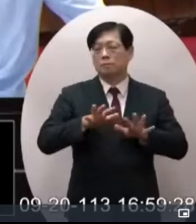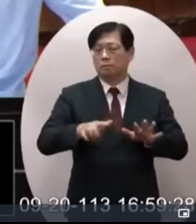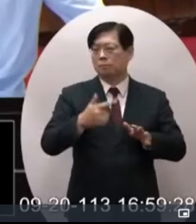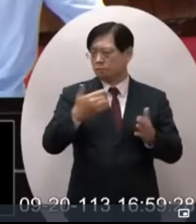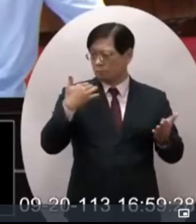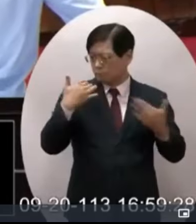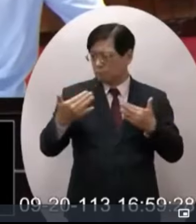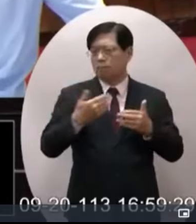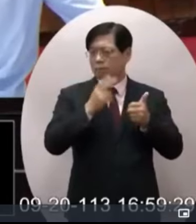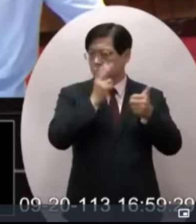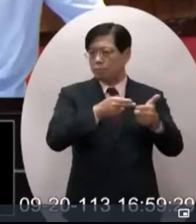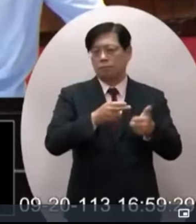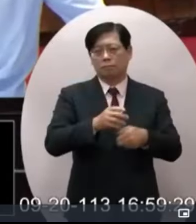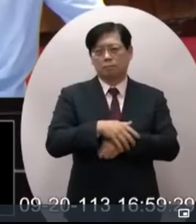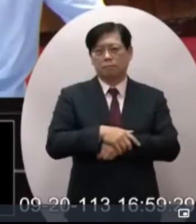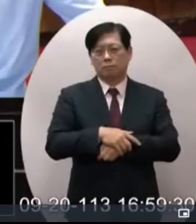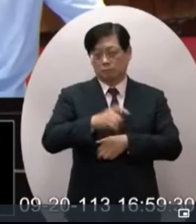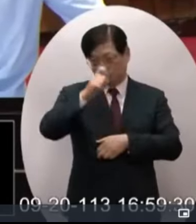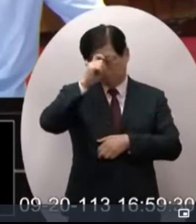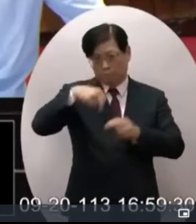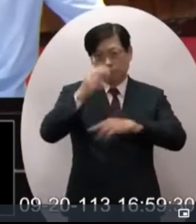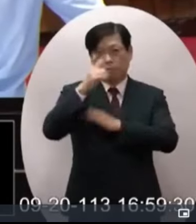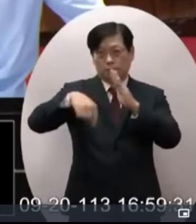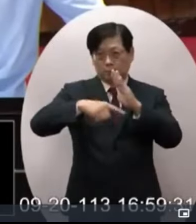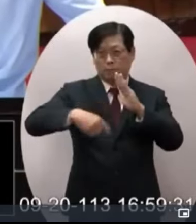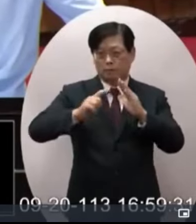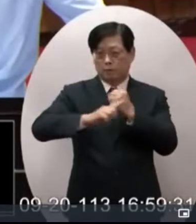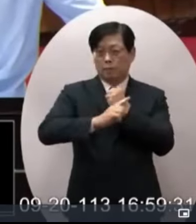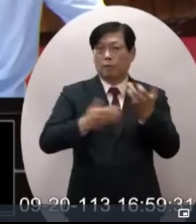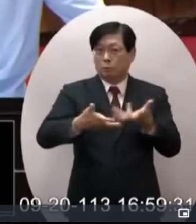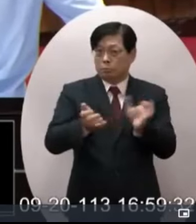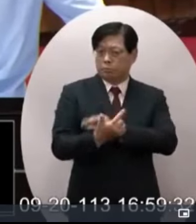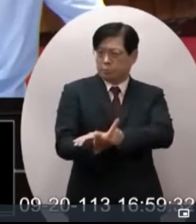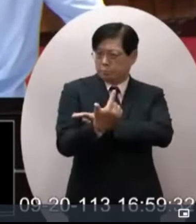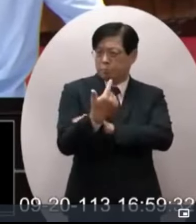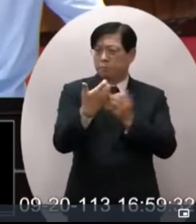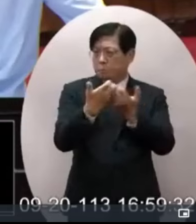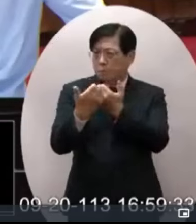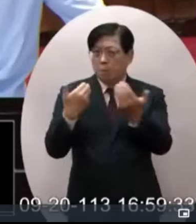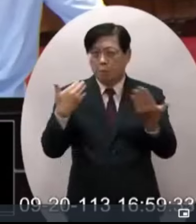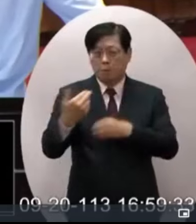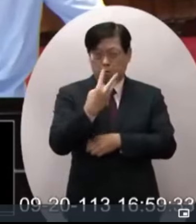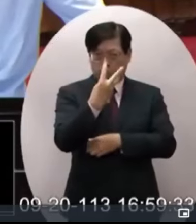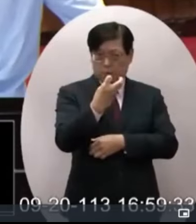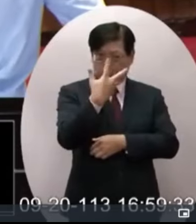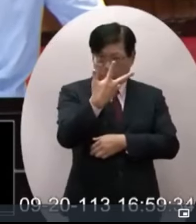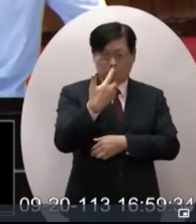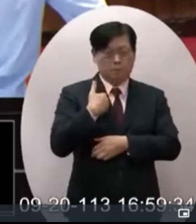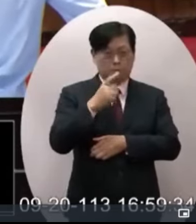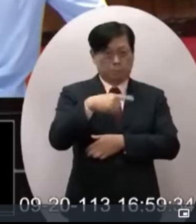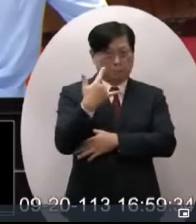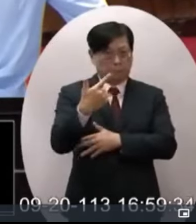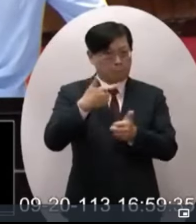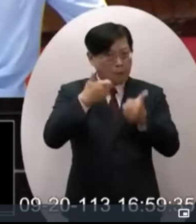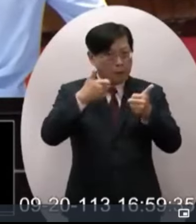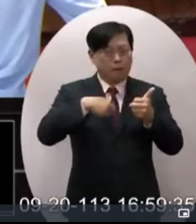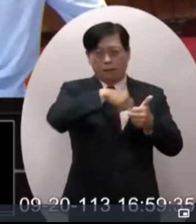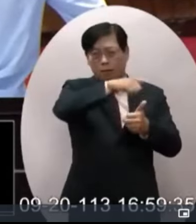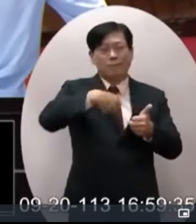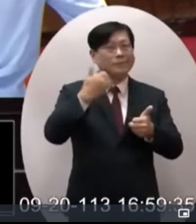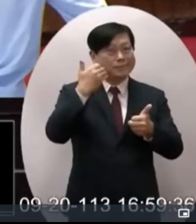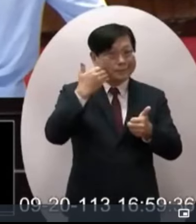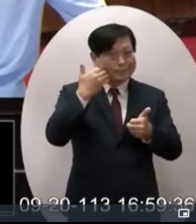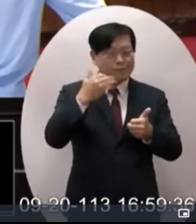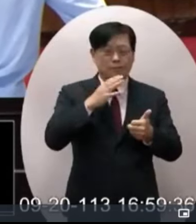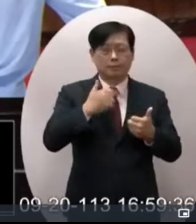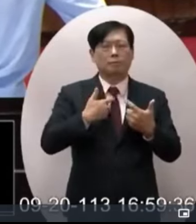边具体要求行政院法务部尽快厘清这37名死刑犯，哪一些合